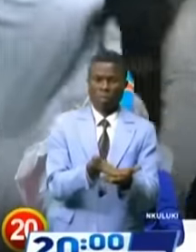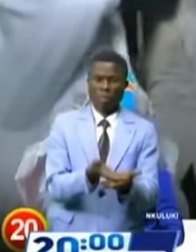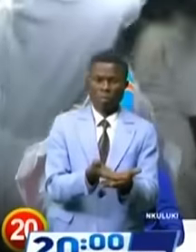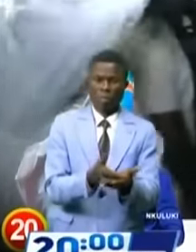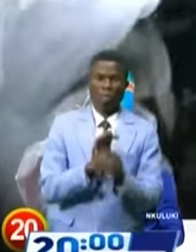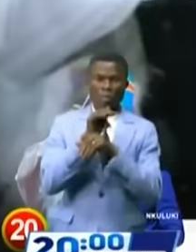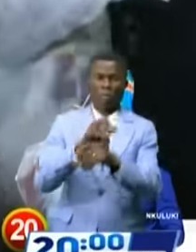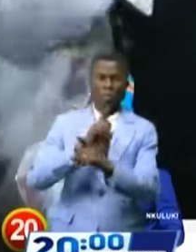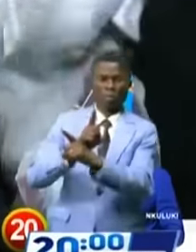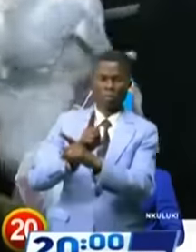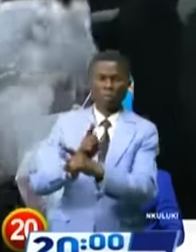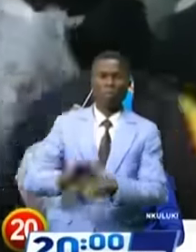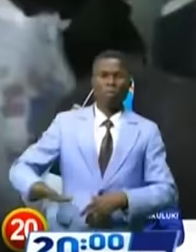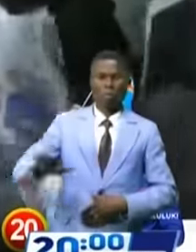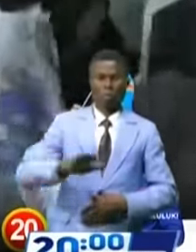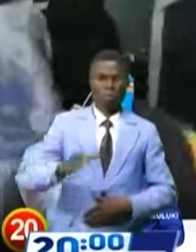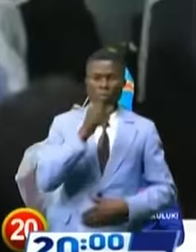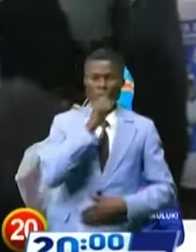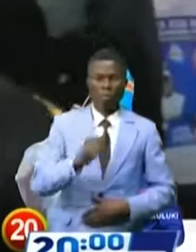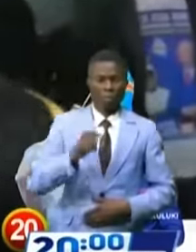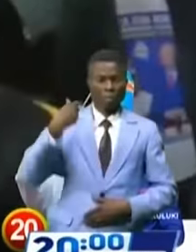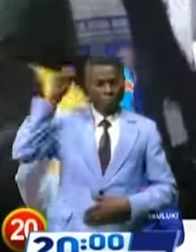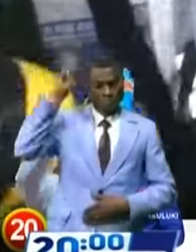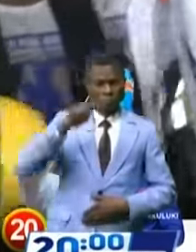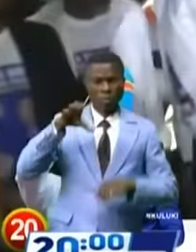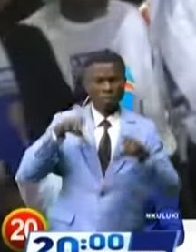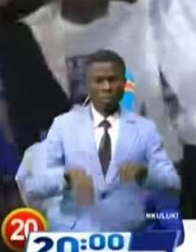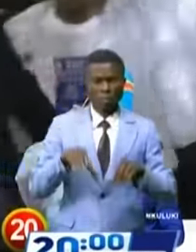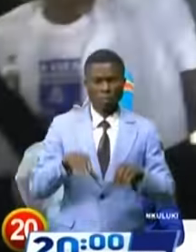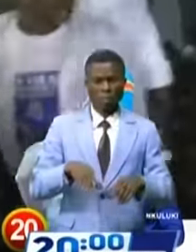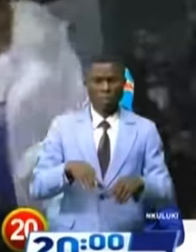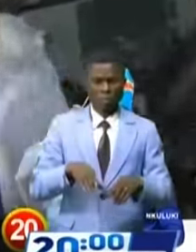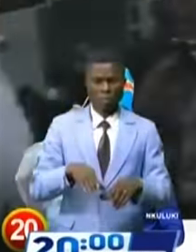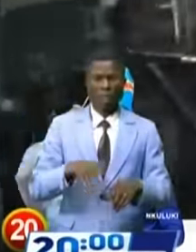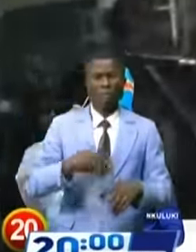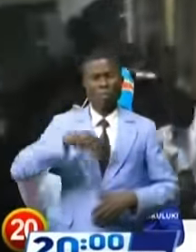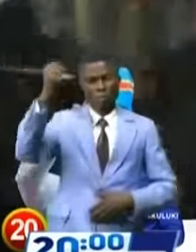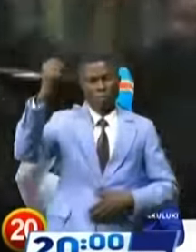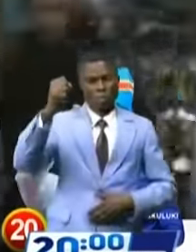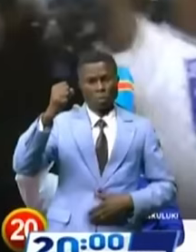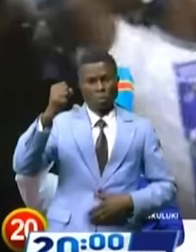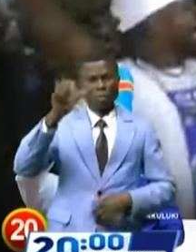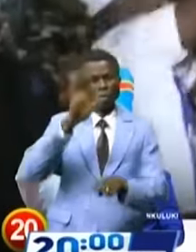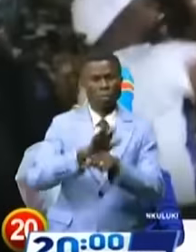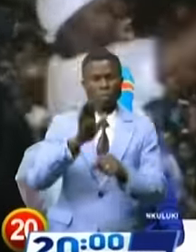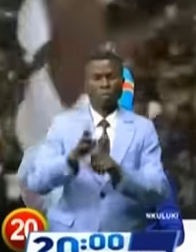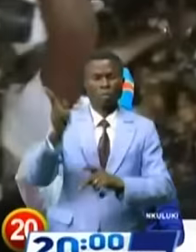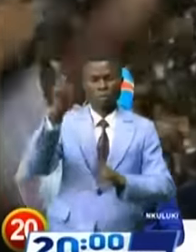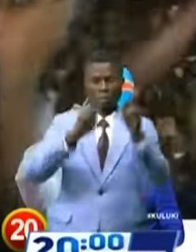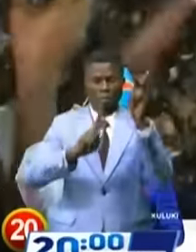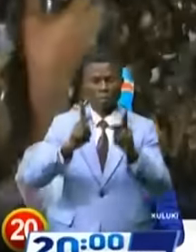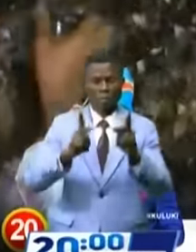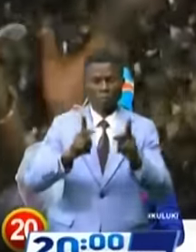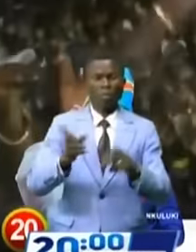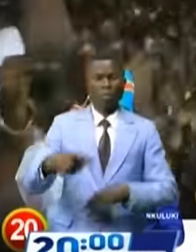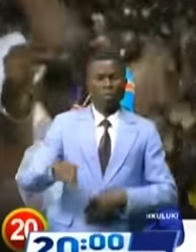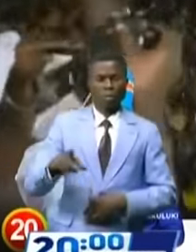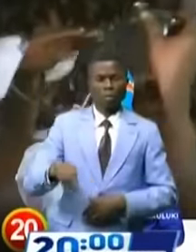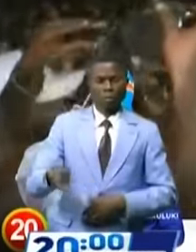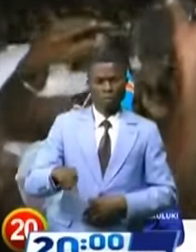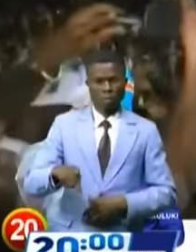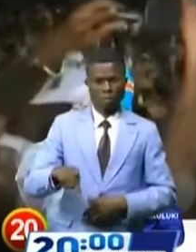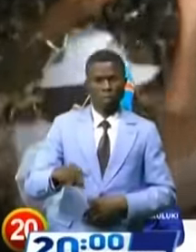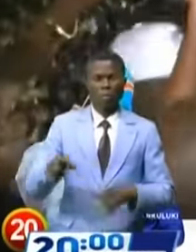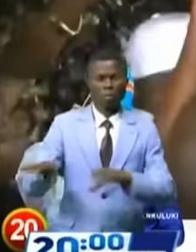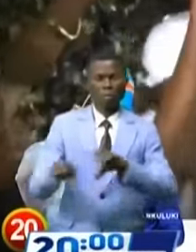la défense de la patrie. L'ancien gouverneur du Congo central a su conquérir l'adhésion massive de la population de sa province de par